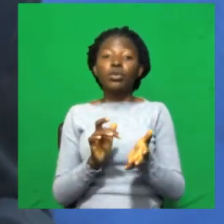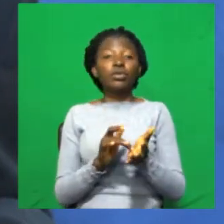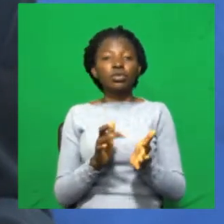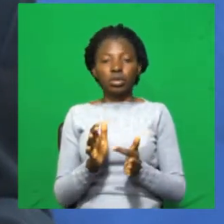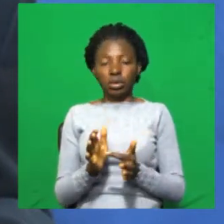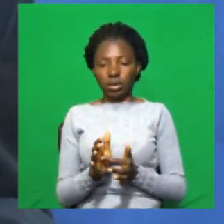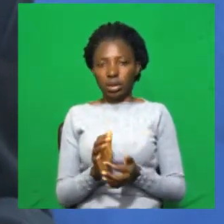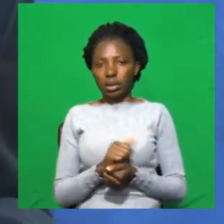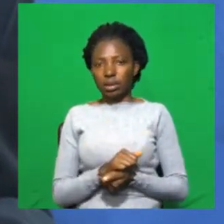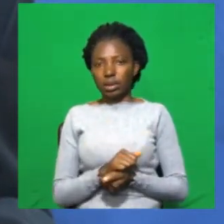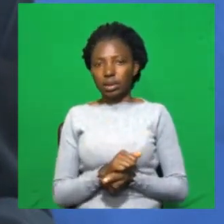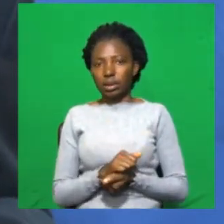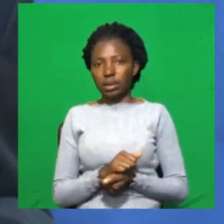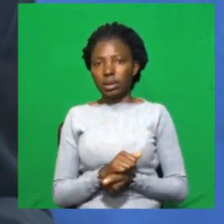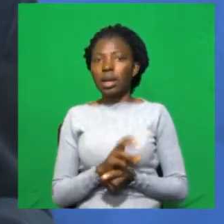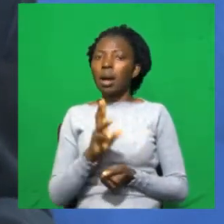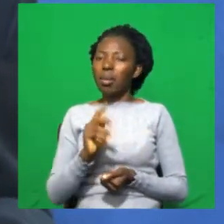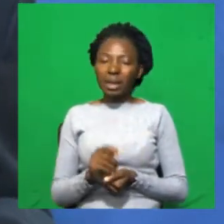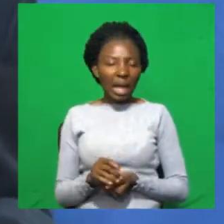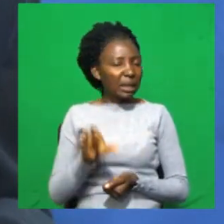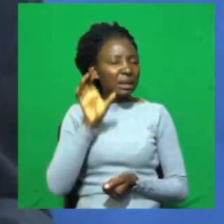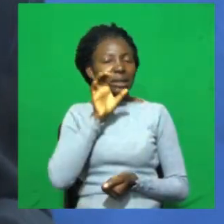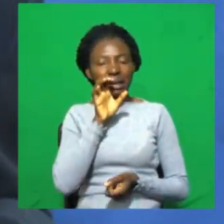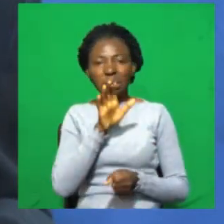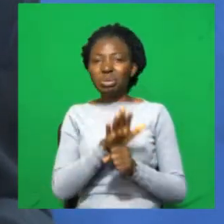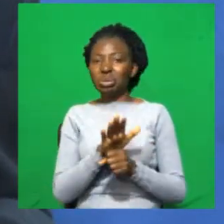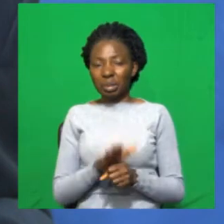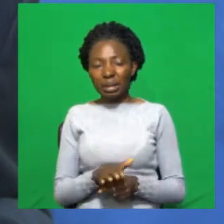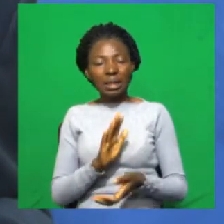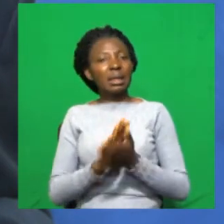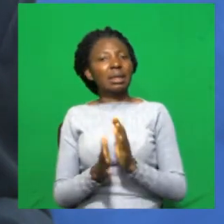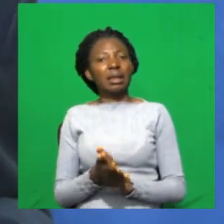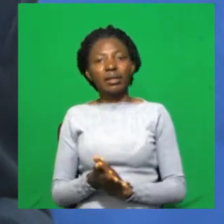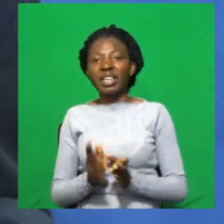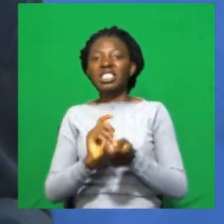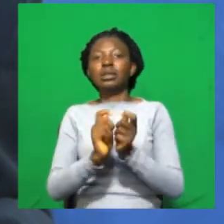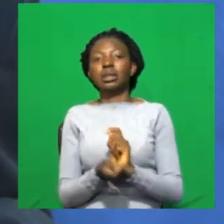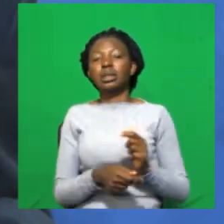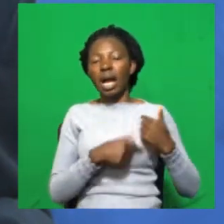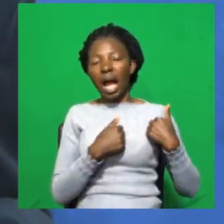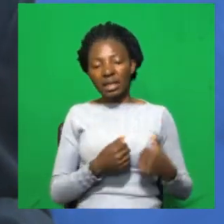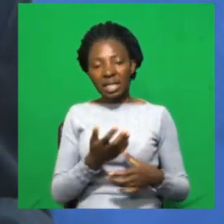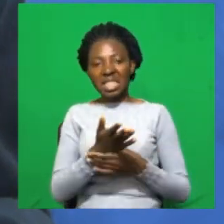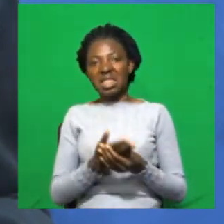vake, Yes. asi utsotsi hwake hauna kupera. Aipota achiba.